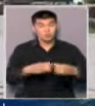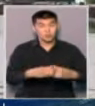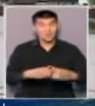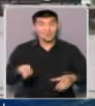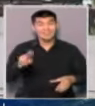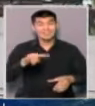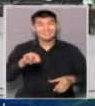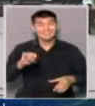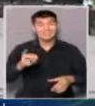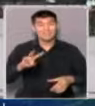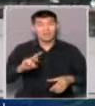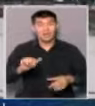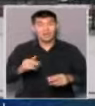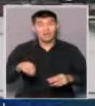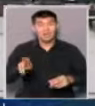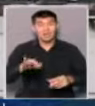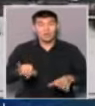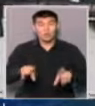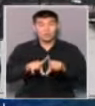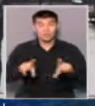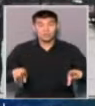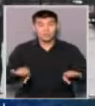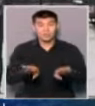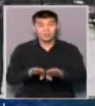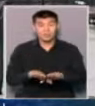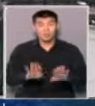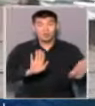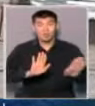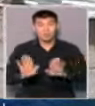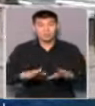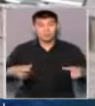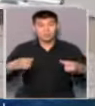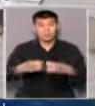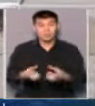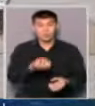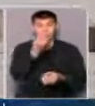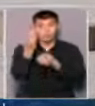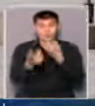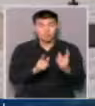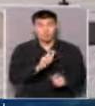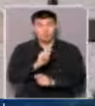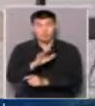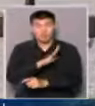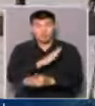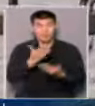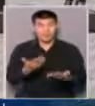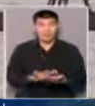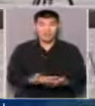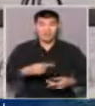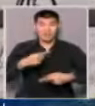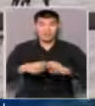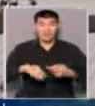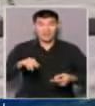Дина Нұрпейісова және Дәулеткерей саз мектебінің сондай-ақ музей ұжымының атынан күлшоқтары қойылды. Балбырау оның хата